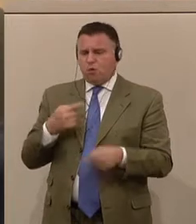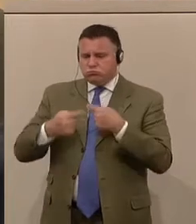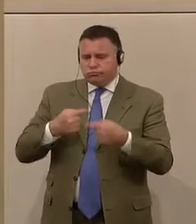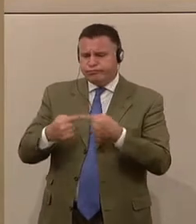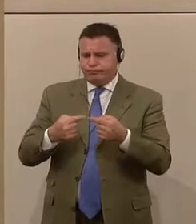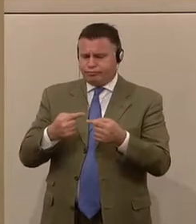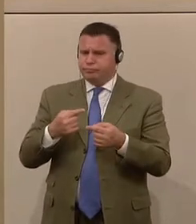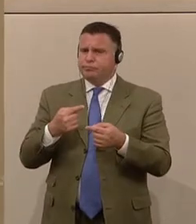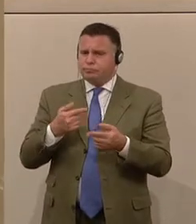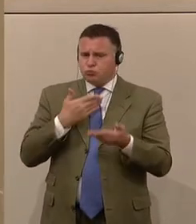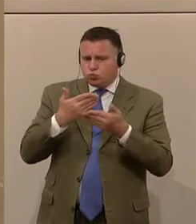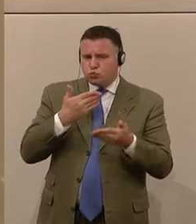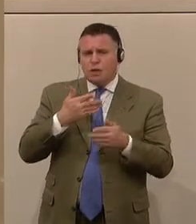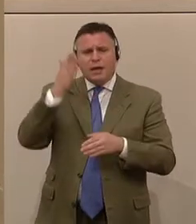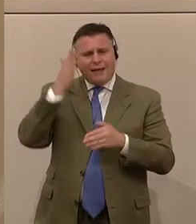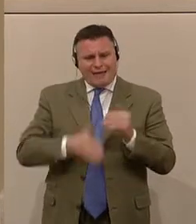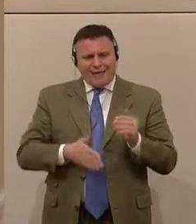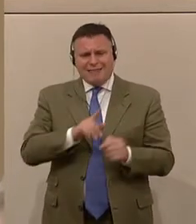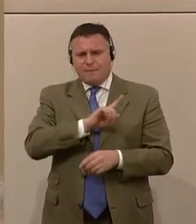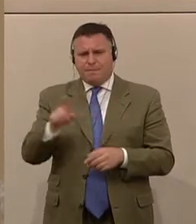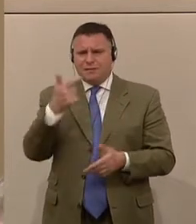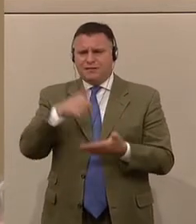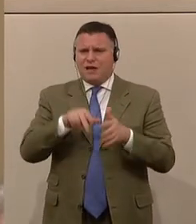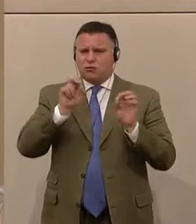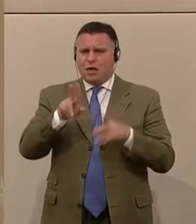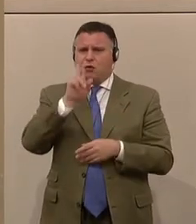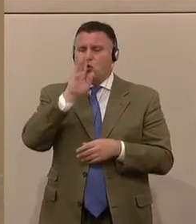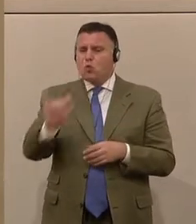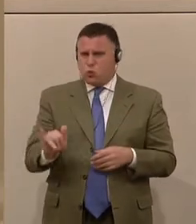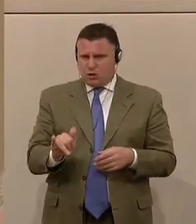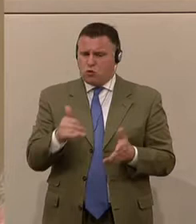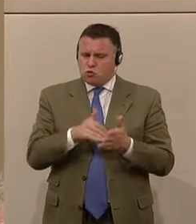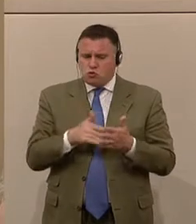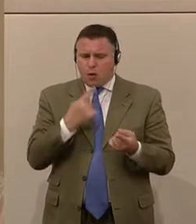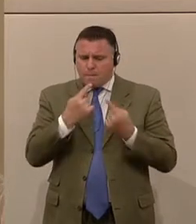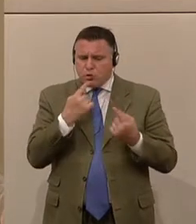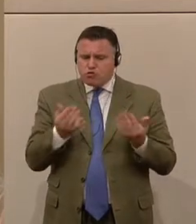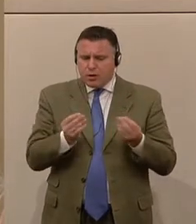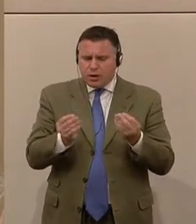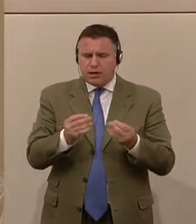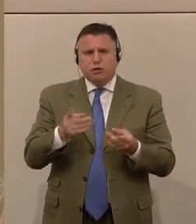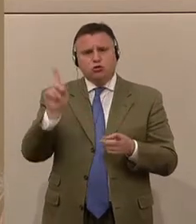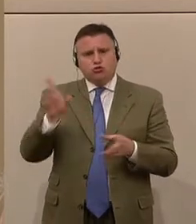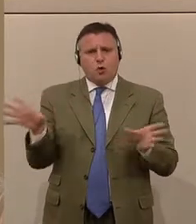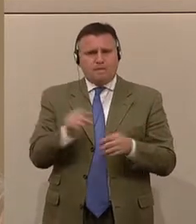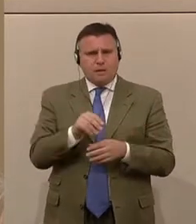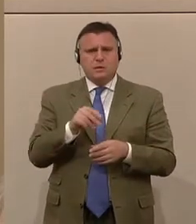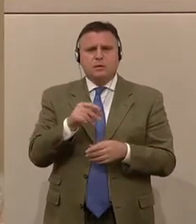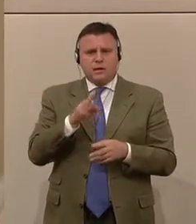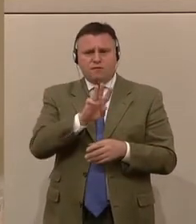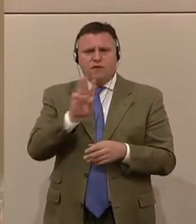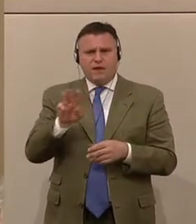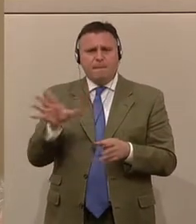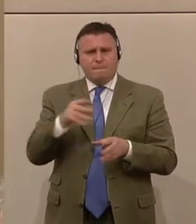Konsultationsprozess. Die Endversion soll im Juni 2018 vorgelegt werden. Machen Sie mit unter